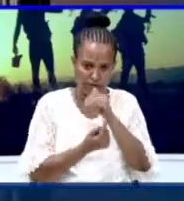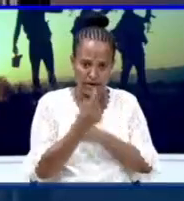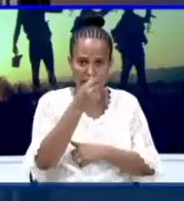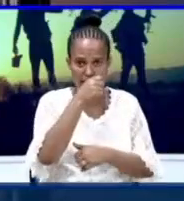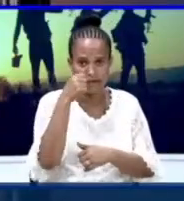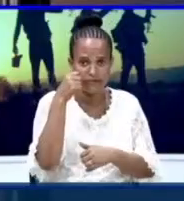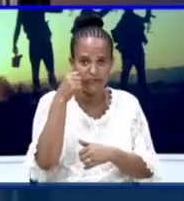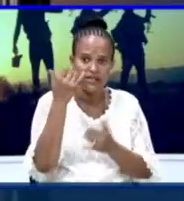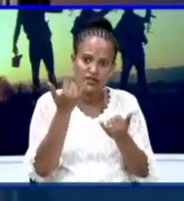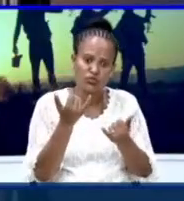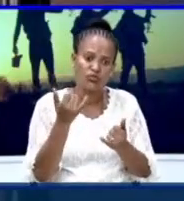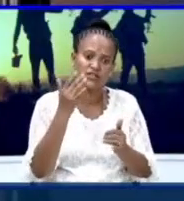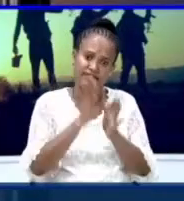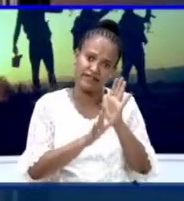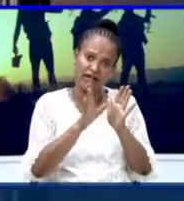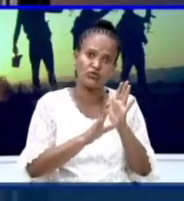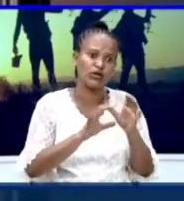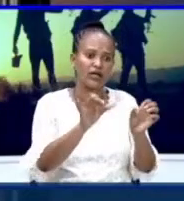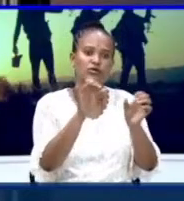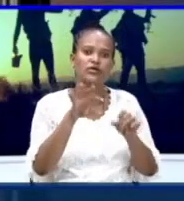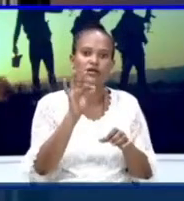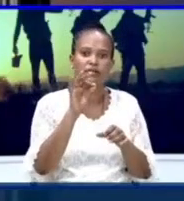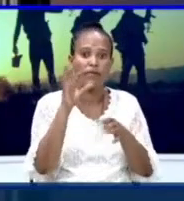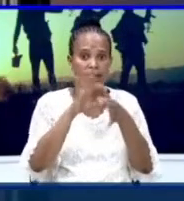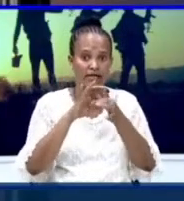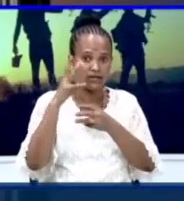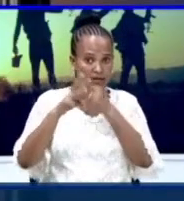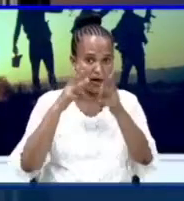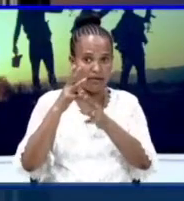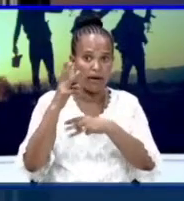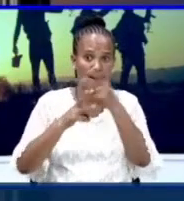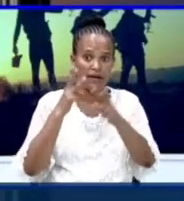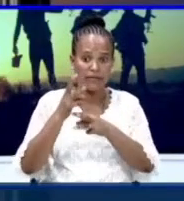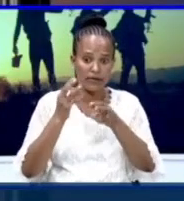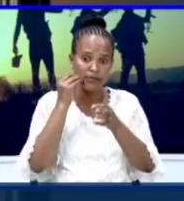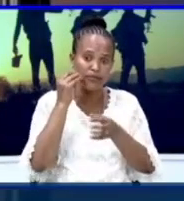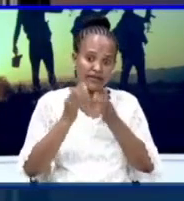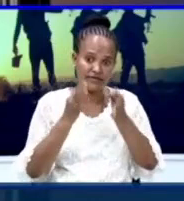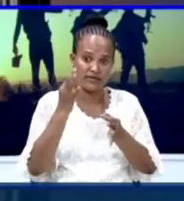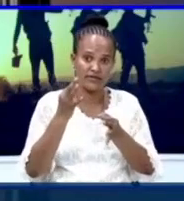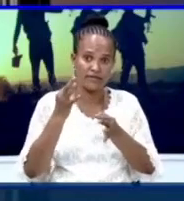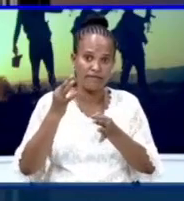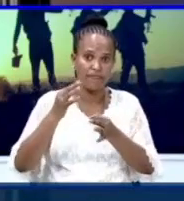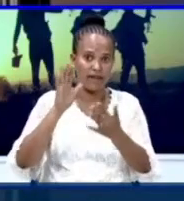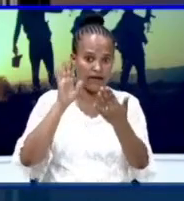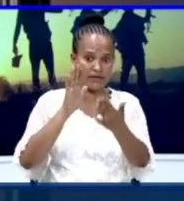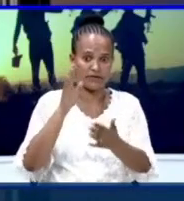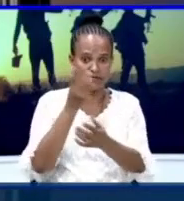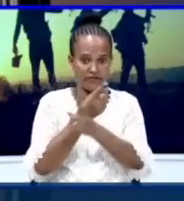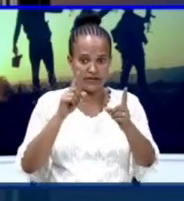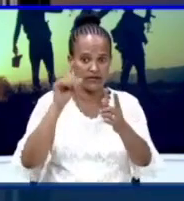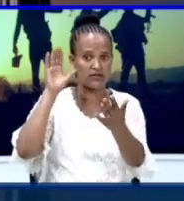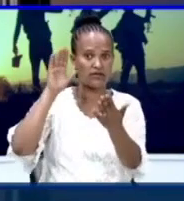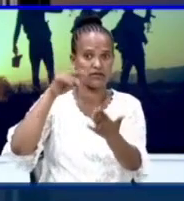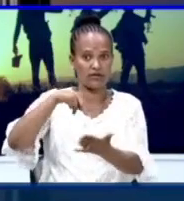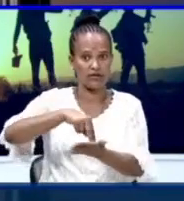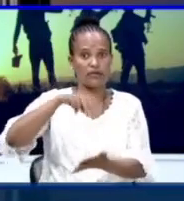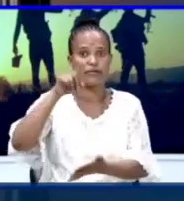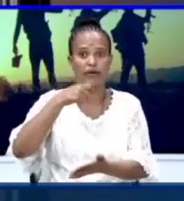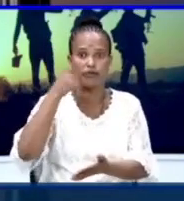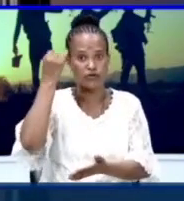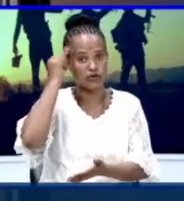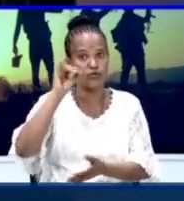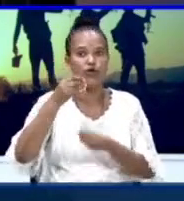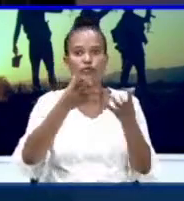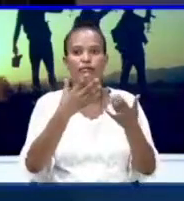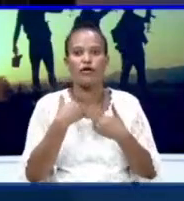ህዝን ግፍዕታቱ እናቐፀሎ ይርከብ፣ ማሕበረሰብ ዓለም ኣብ ዓለም ለኸ ቤት ፍርዲ ኣብ ቅድሚ ፍትሒ ካቕርቦ ይግባእ ክብሉ ርእቶ ሂቦም